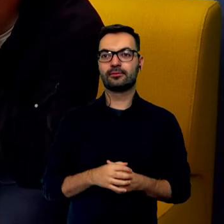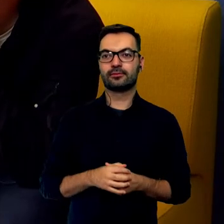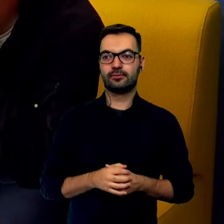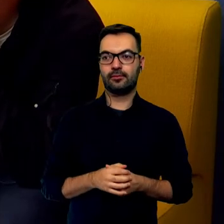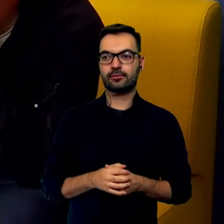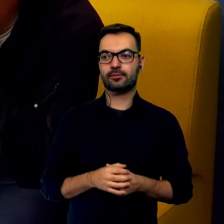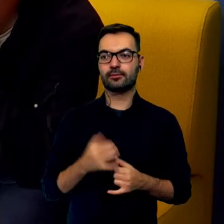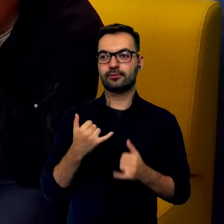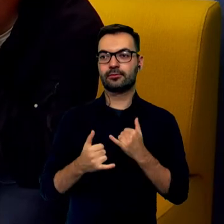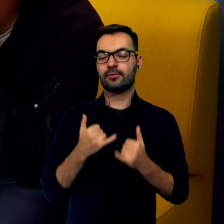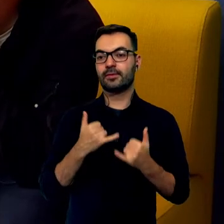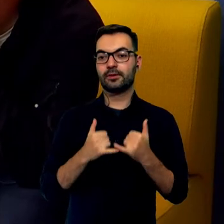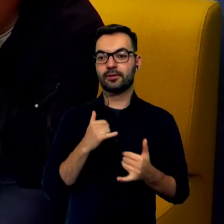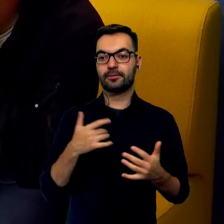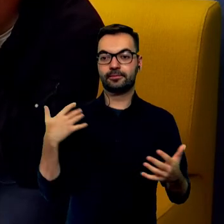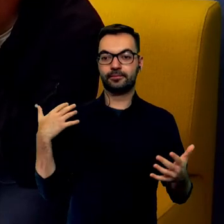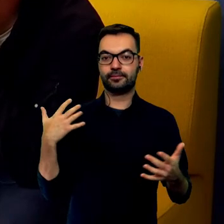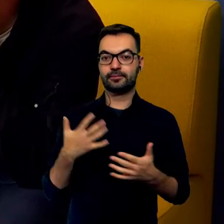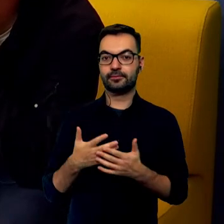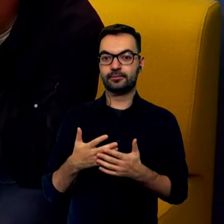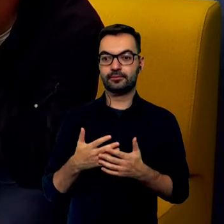jeżeli na tej drodze